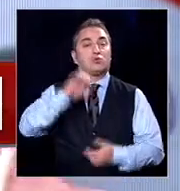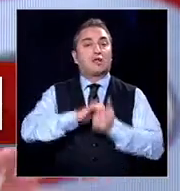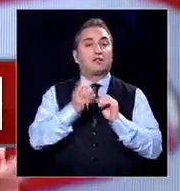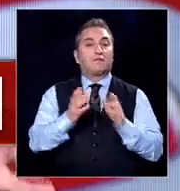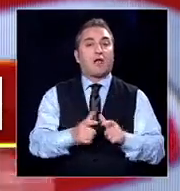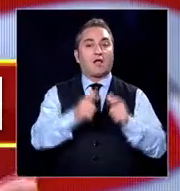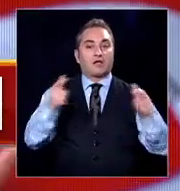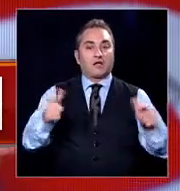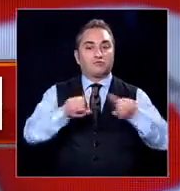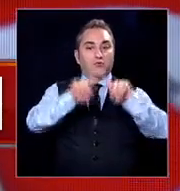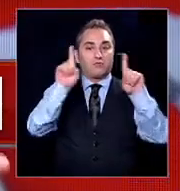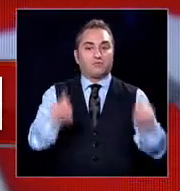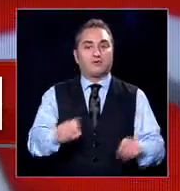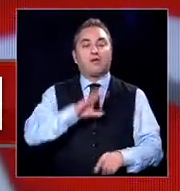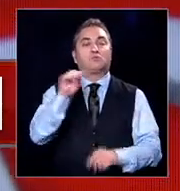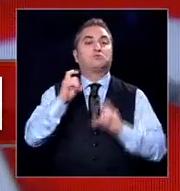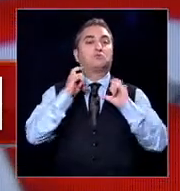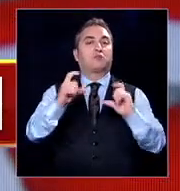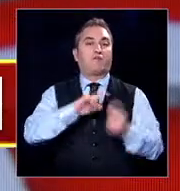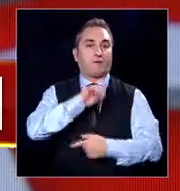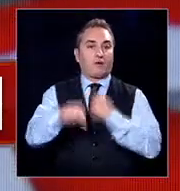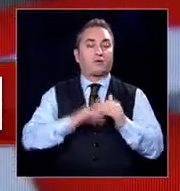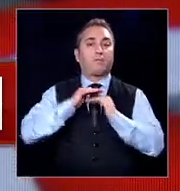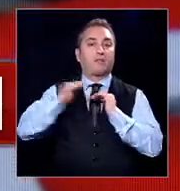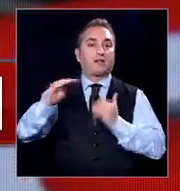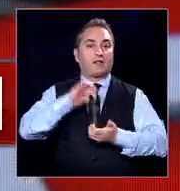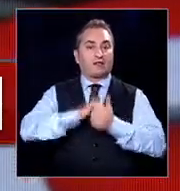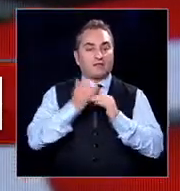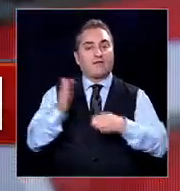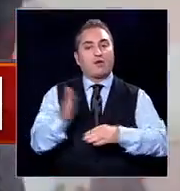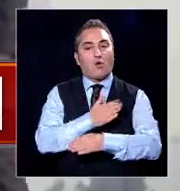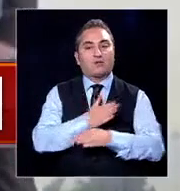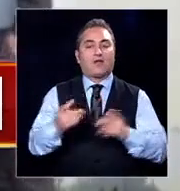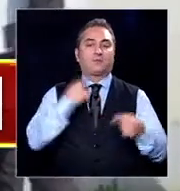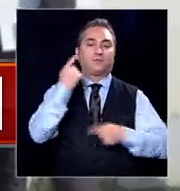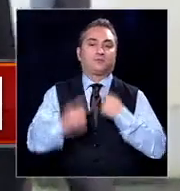genişliyor mu sorusuna yanıt aranıyor. Bu arada Millet İttifakı ortakları da konuştu.